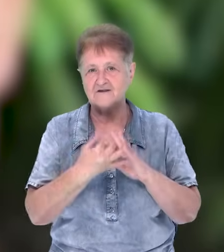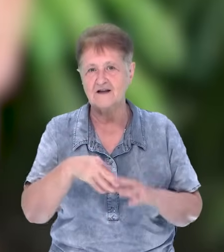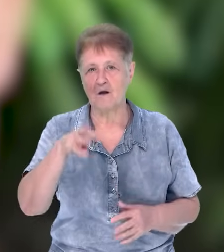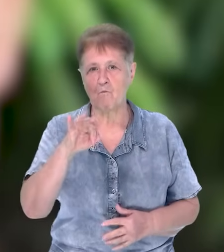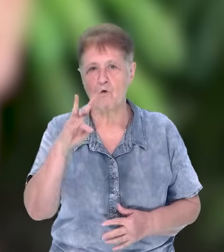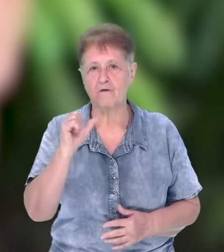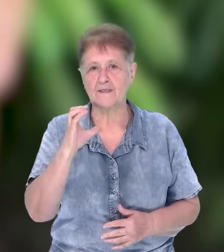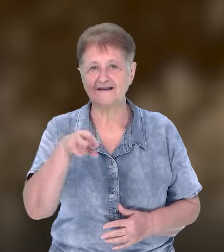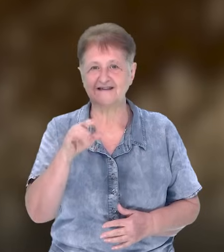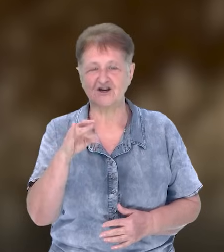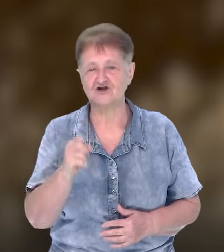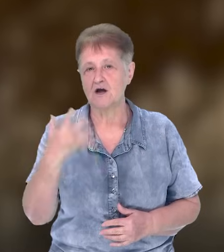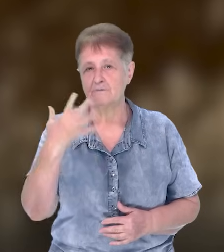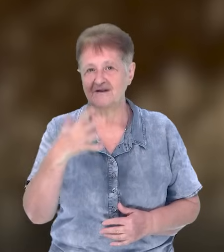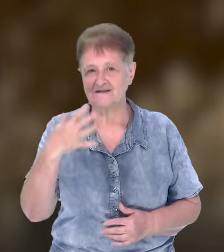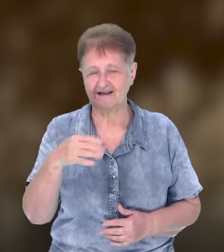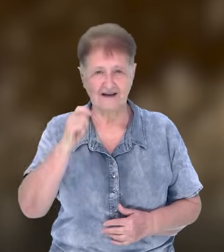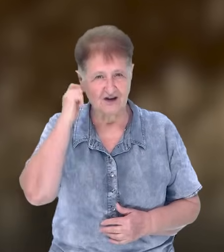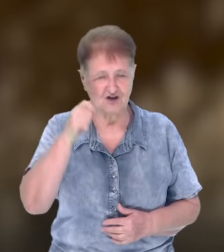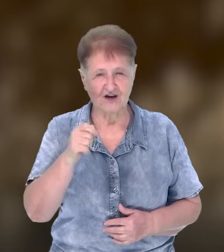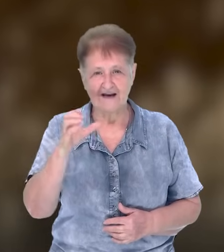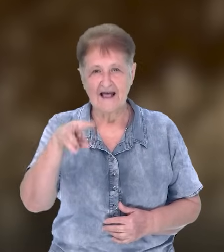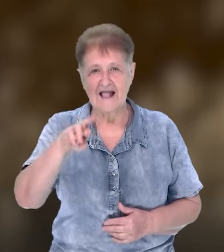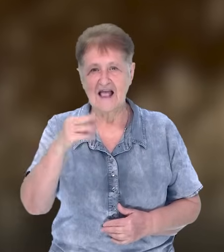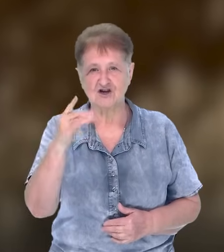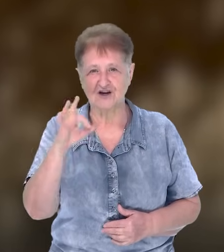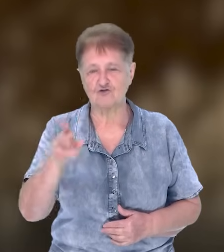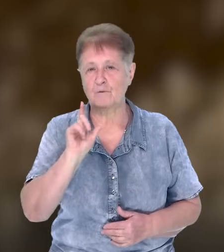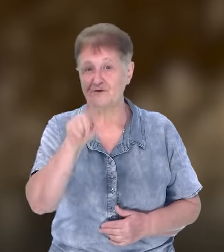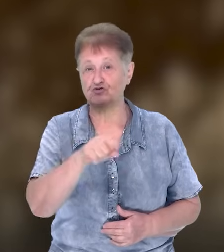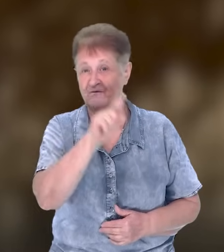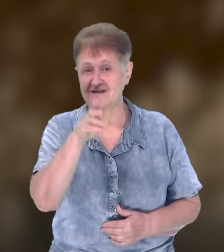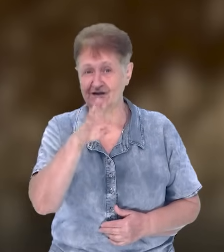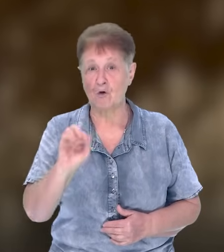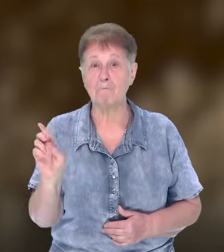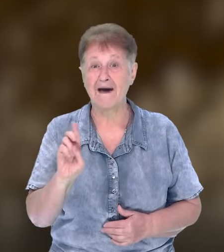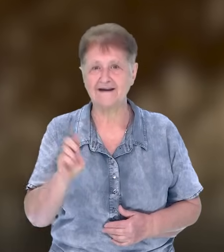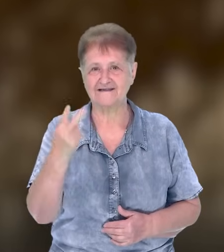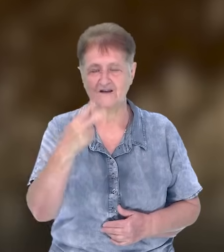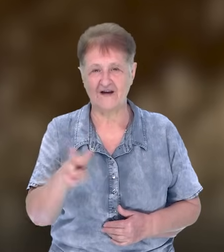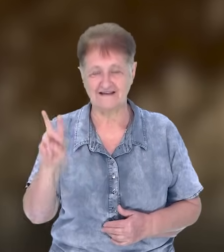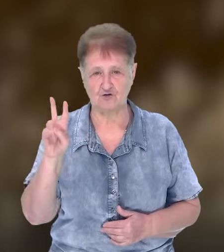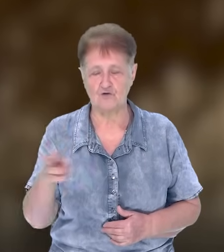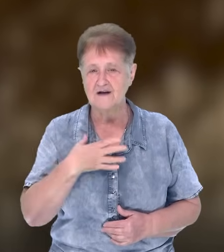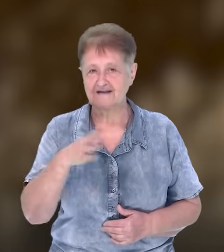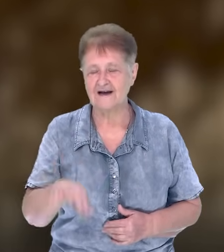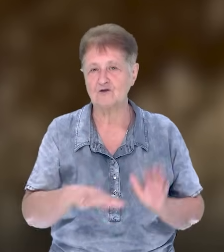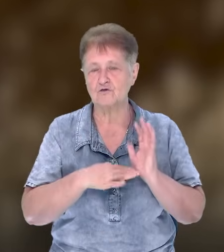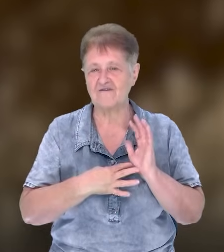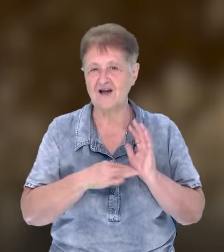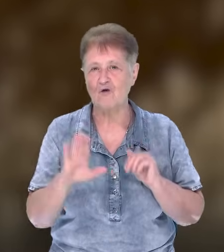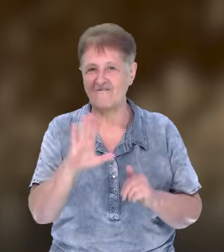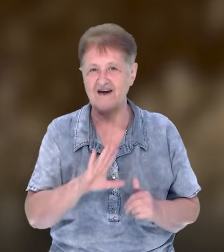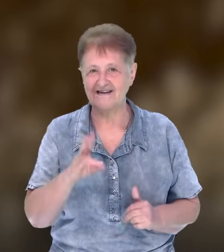селі Монастирище. 50-річний молодший сержант Сергій Ляшенко пішов служити у березні 22-го. Загинув